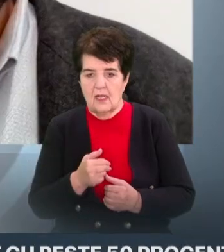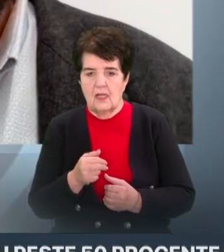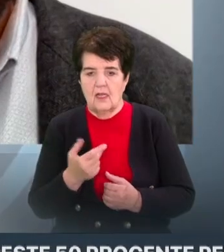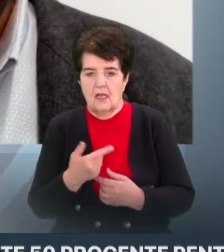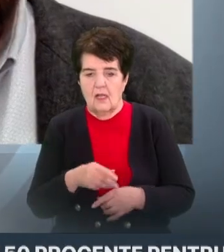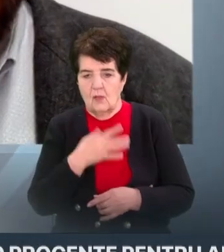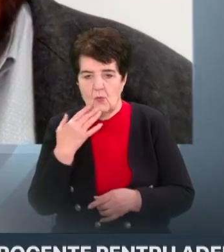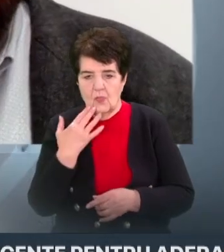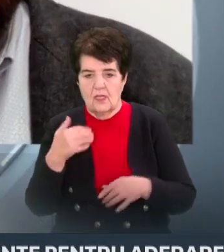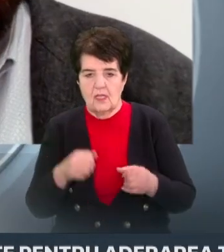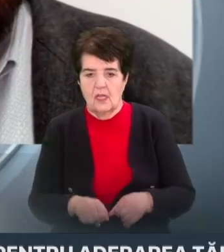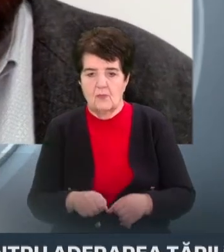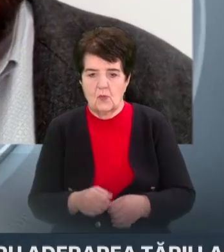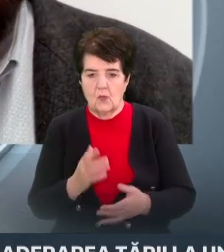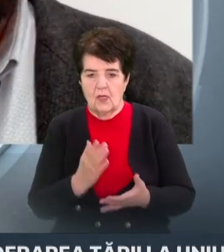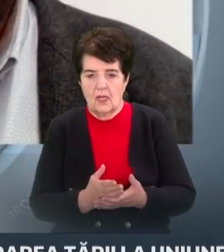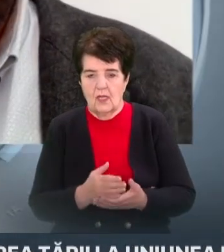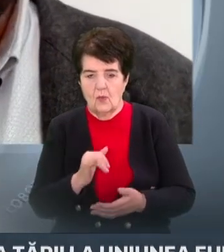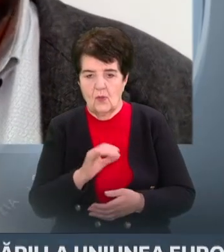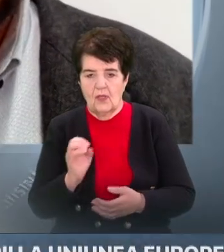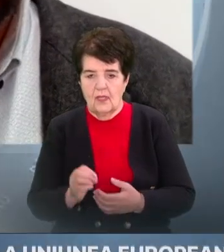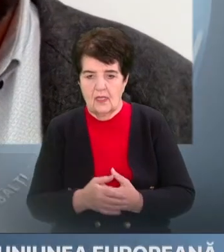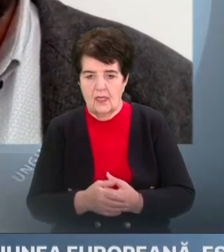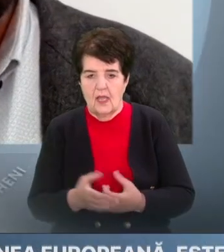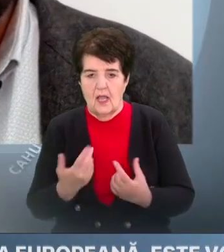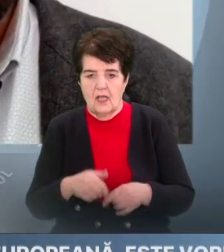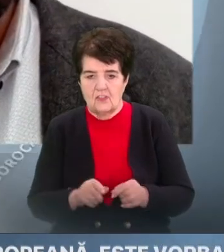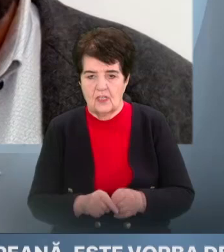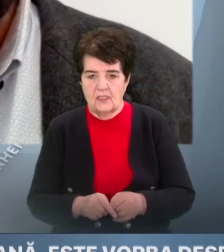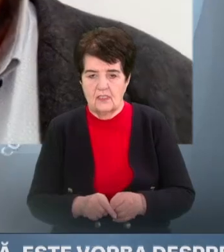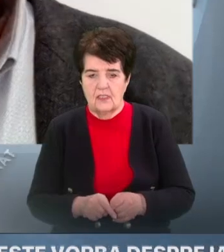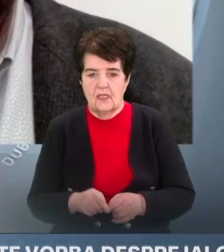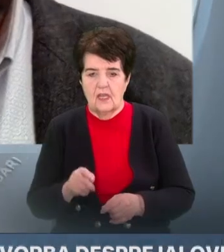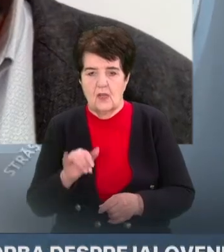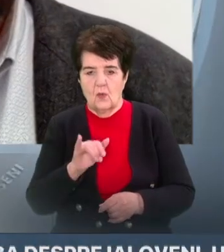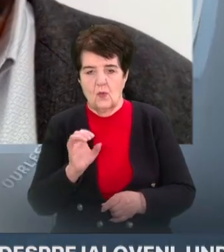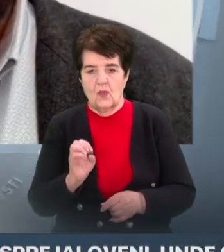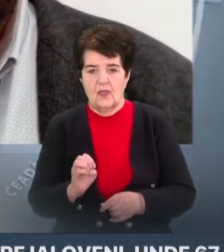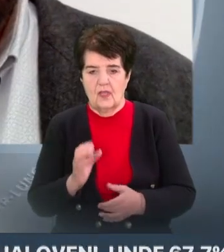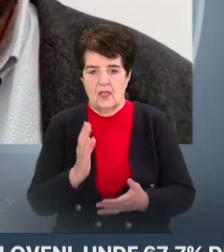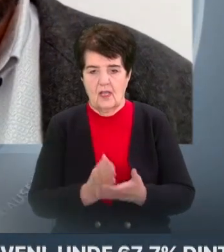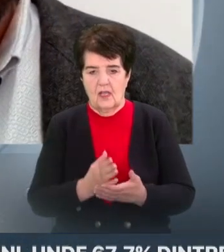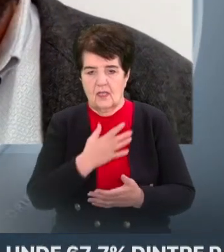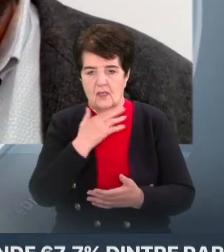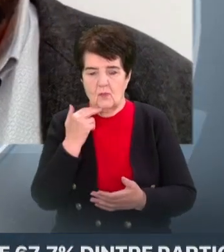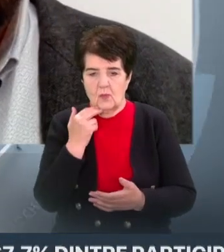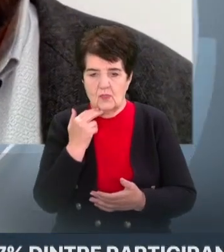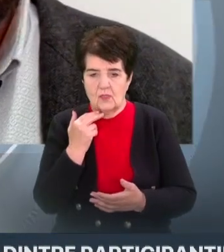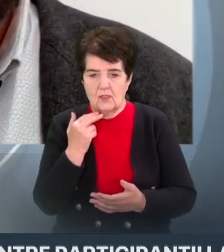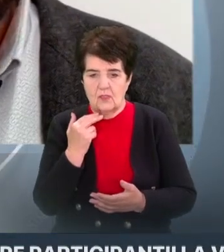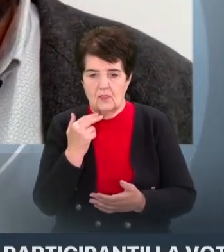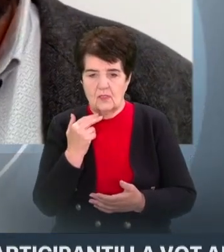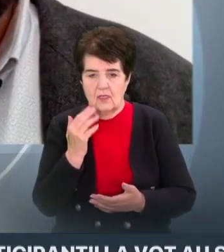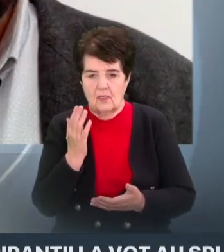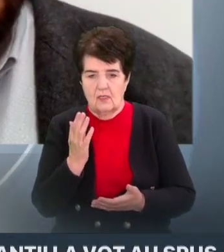au foarte multe drepturi în Uniunea Europeană. A fost această minciună că Uniunea Europeană ar închide bisericile.